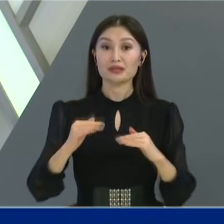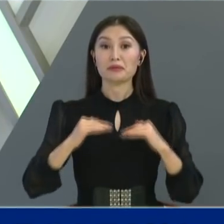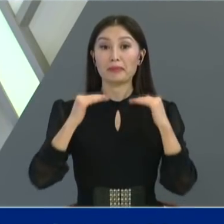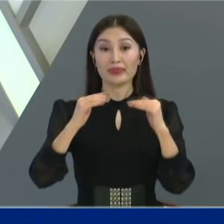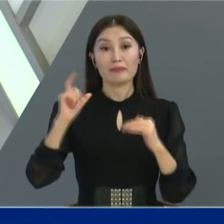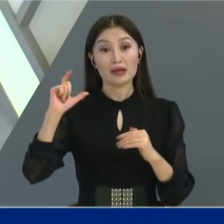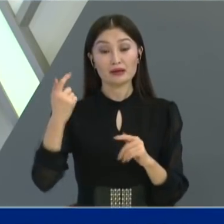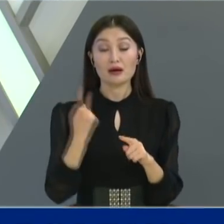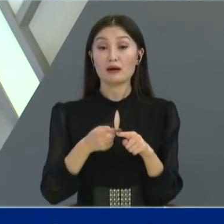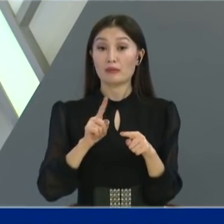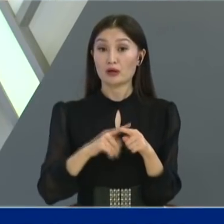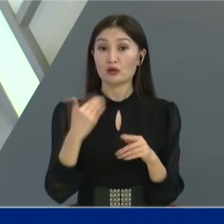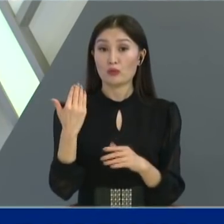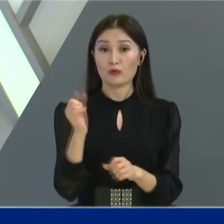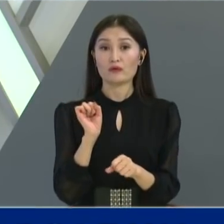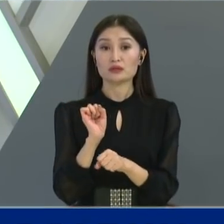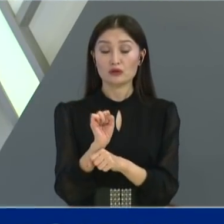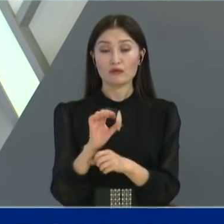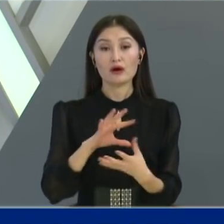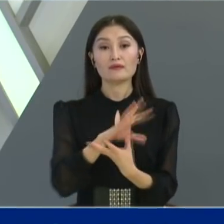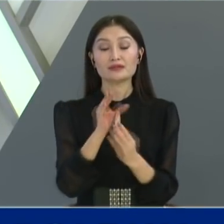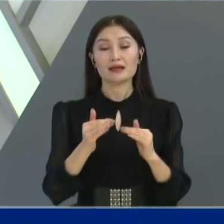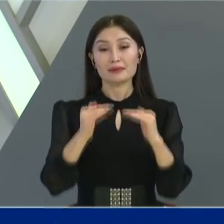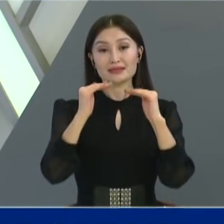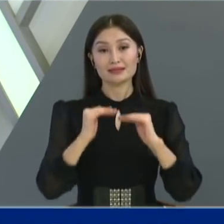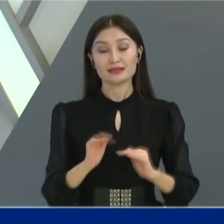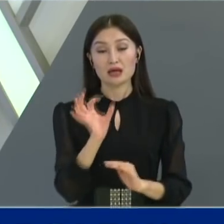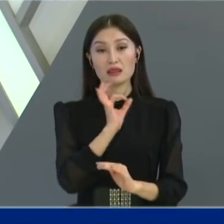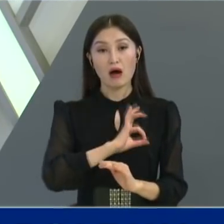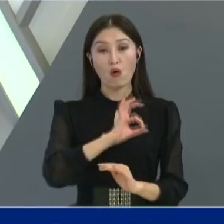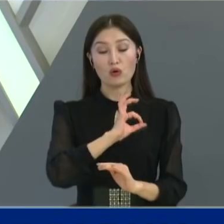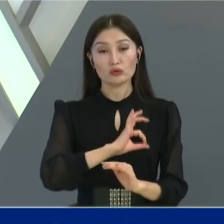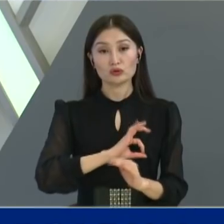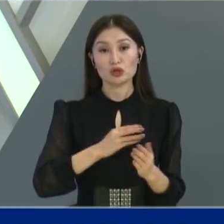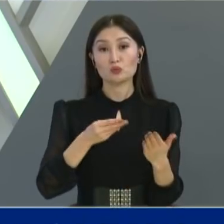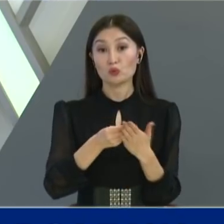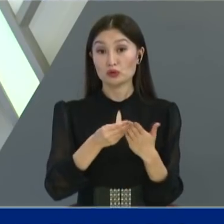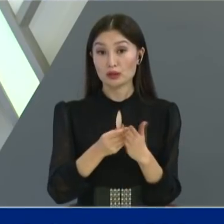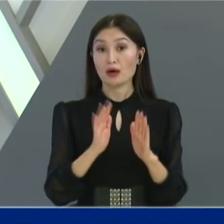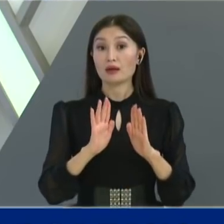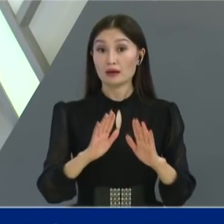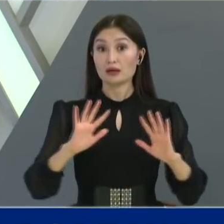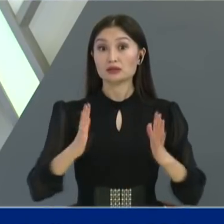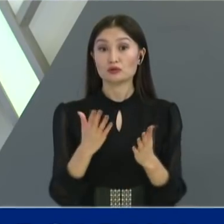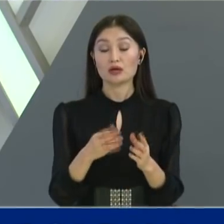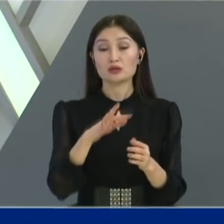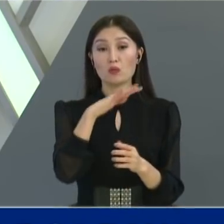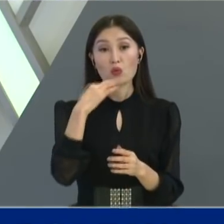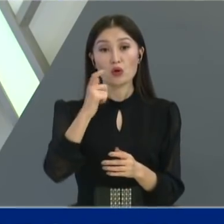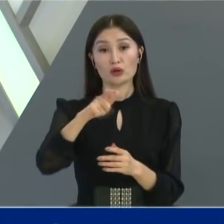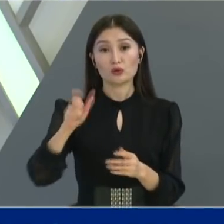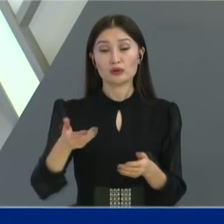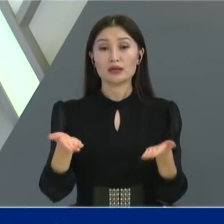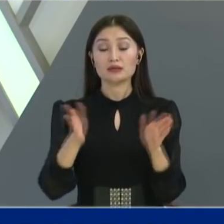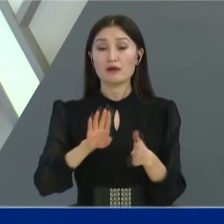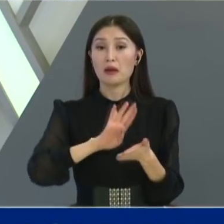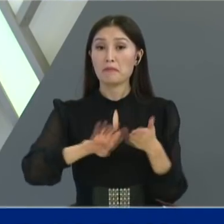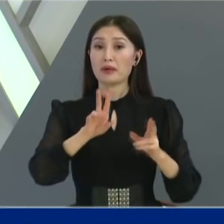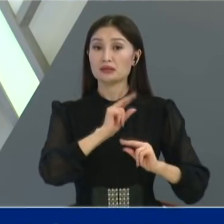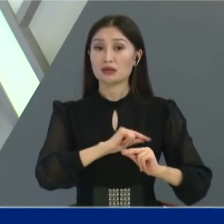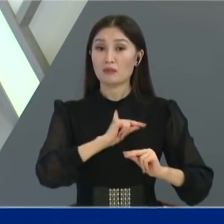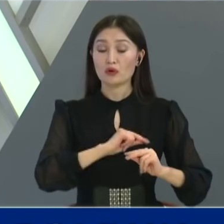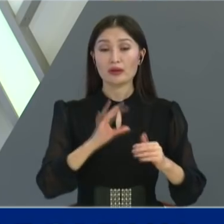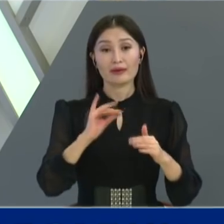экономику. Поэтому его остановка в целом снизит доходную часть бюджета. Такая ситуация оставляет десятки граждан без работы и